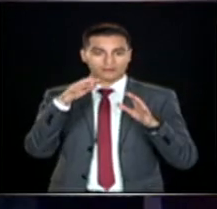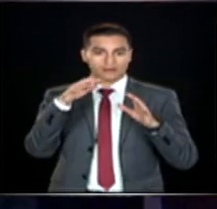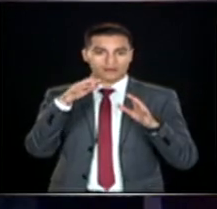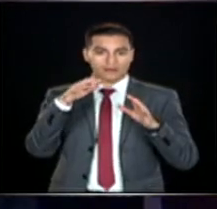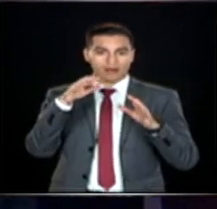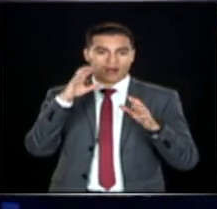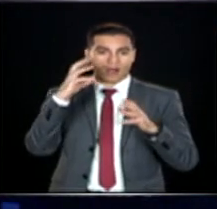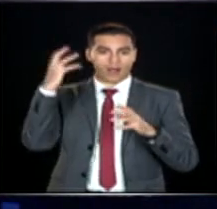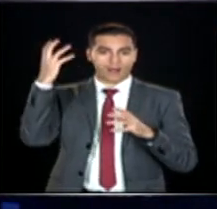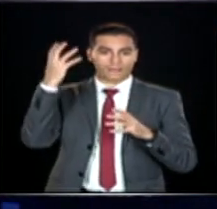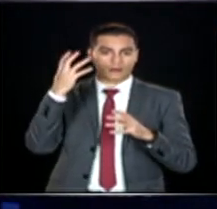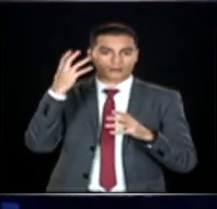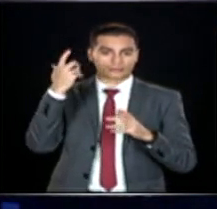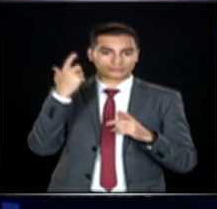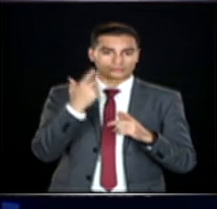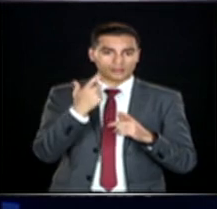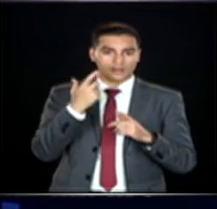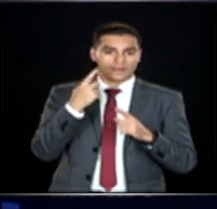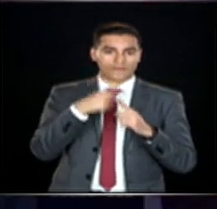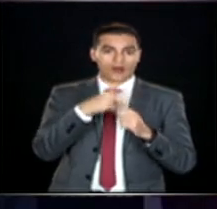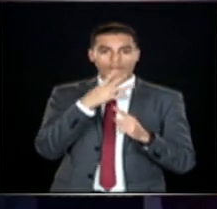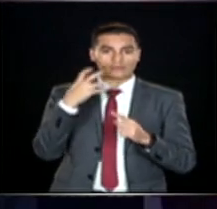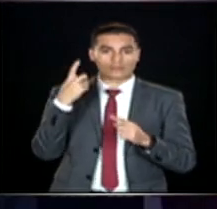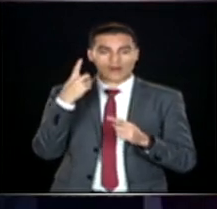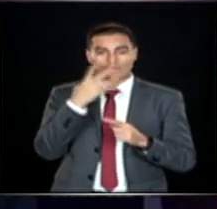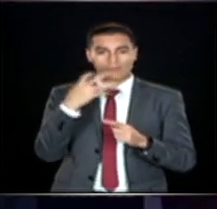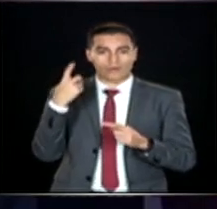1401 التقويم الهجري